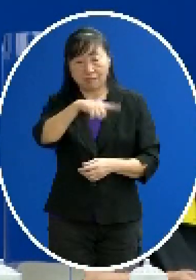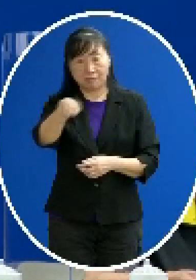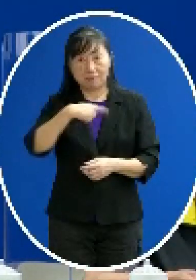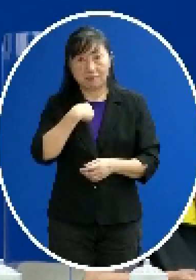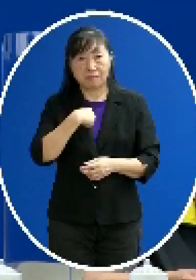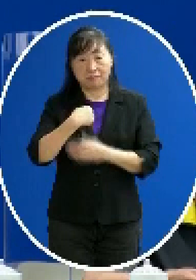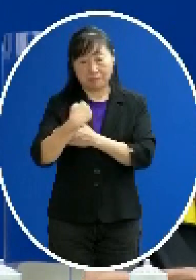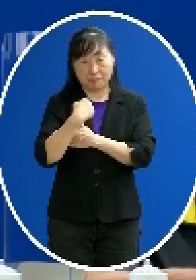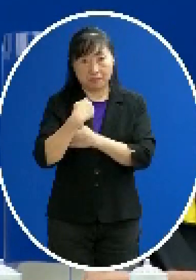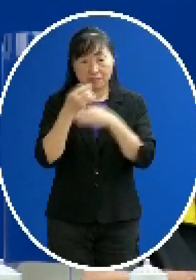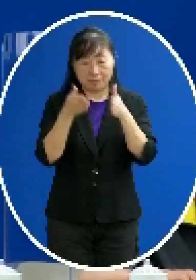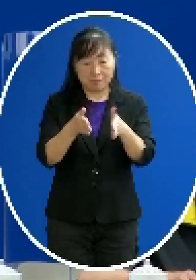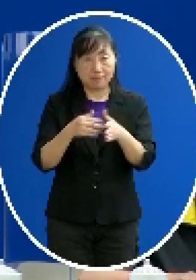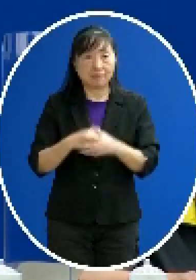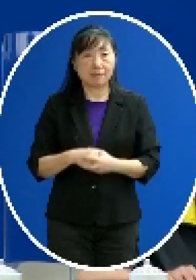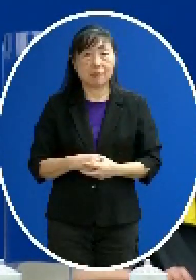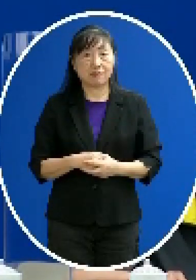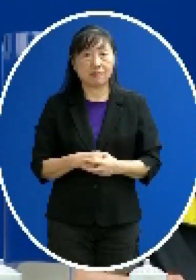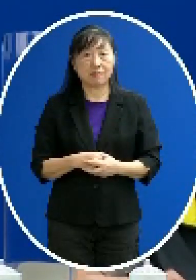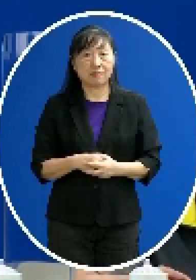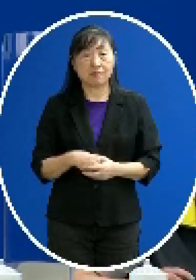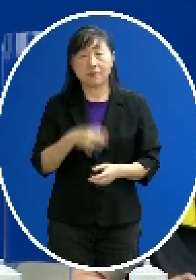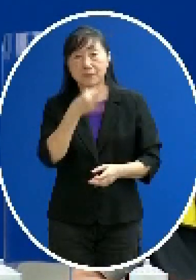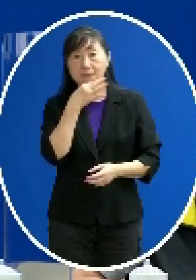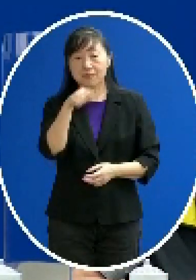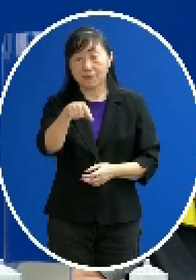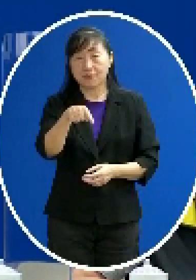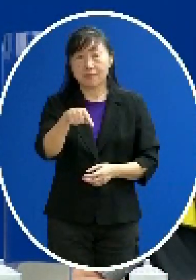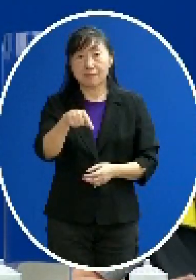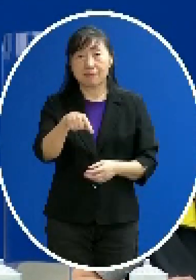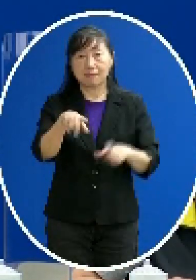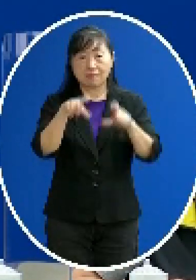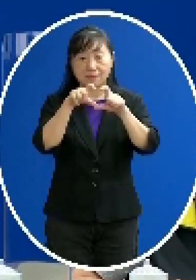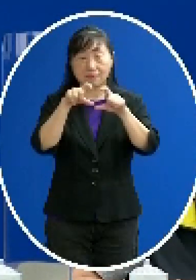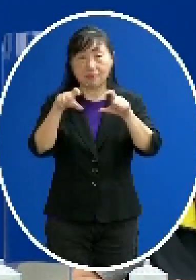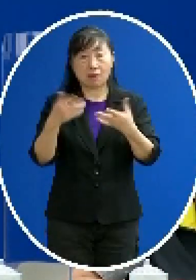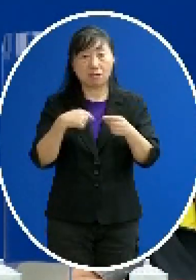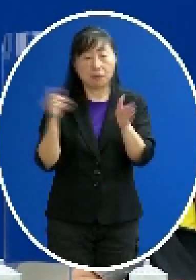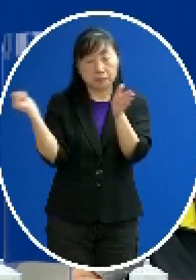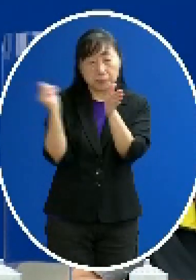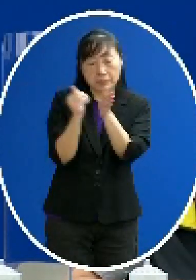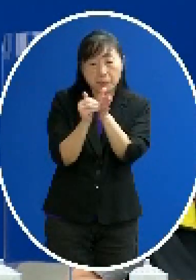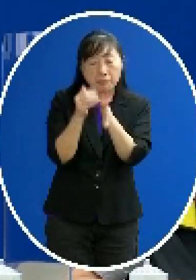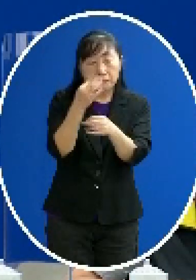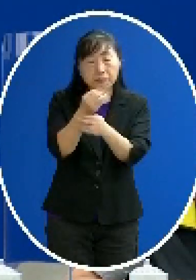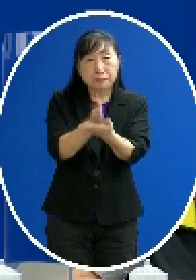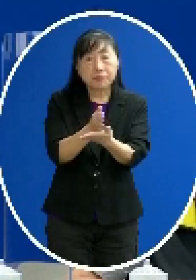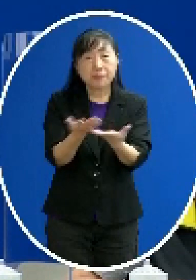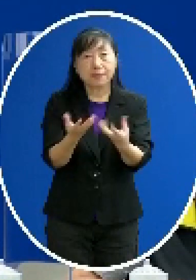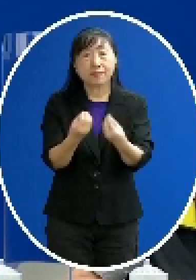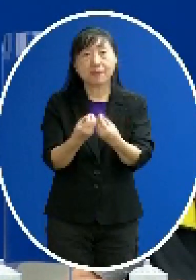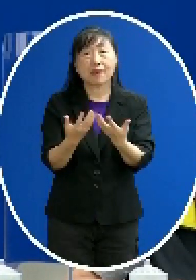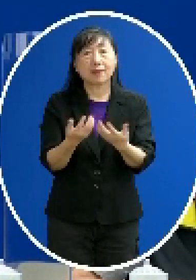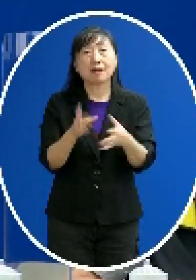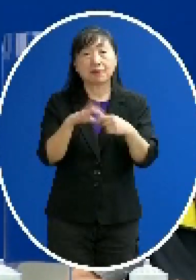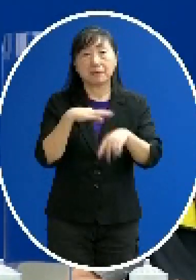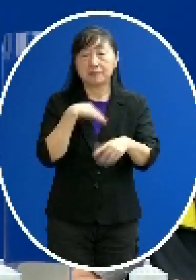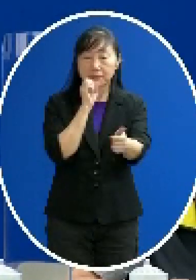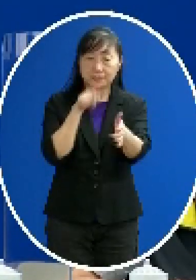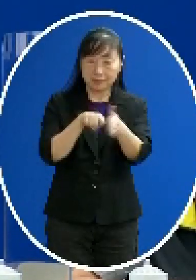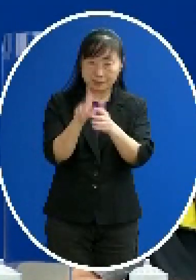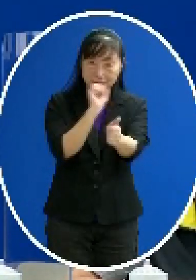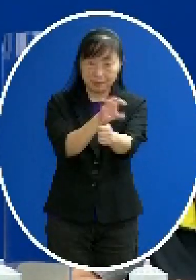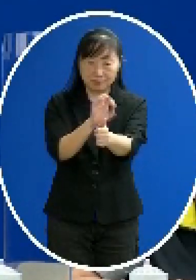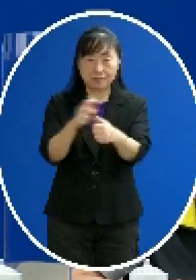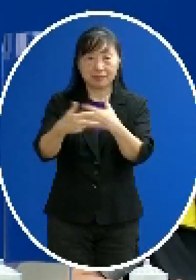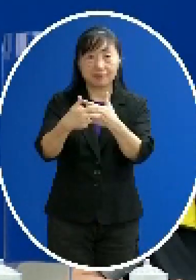加强针对这个避免这个有借效的这个可能性，所以我们就一直在督促这个卫生局